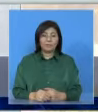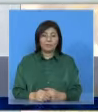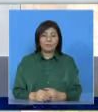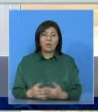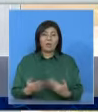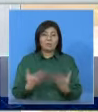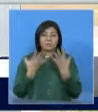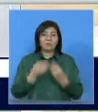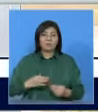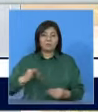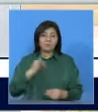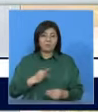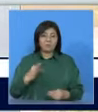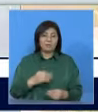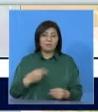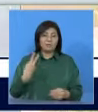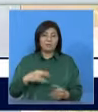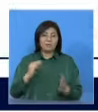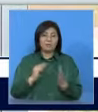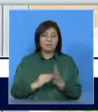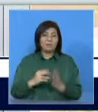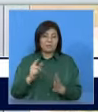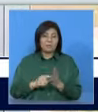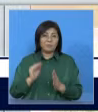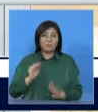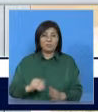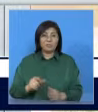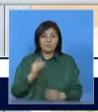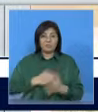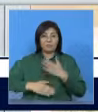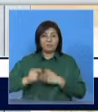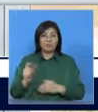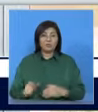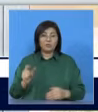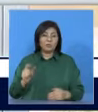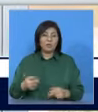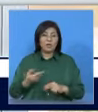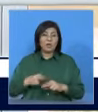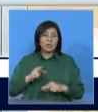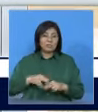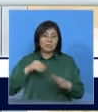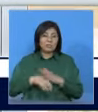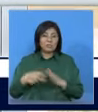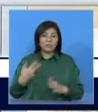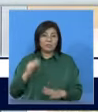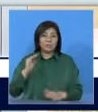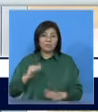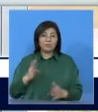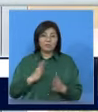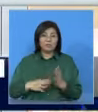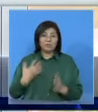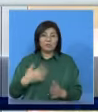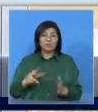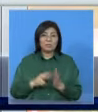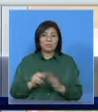На сегодняшний день в области насчитывается 27 616 людей с ограниченными возможностями. Среди них 3 958